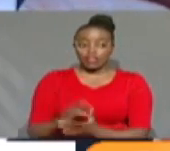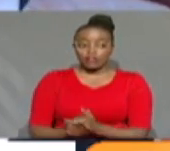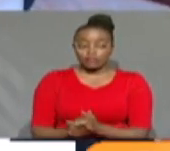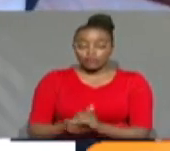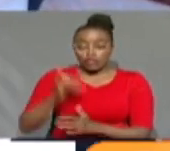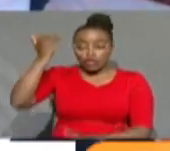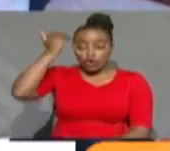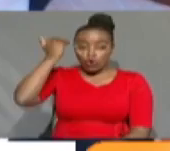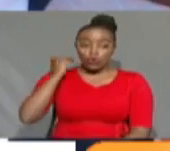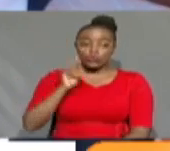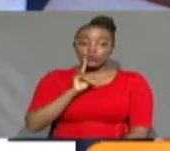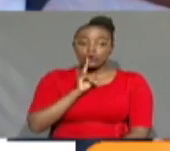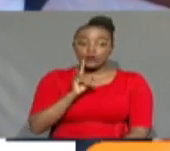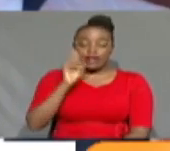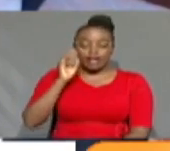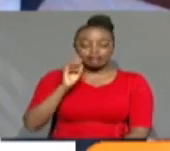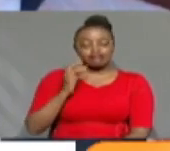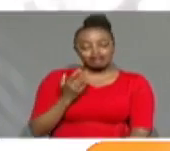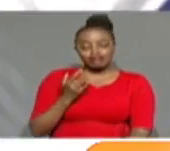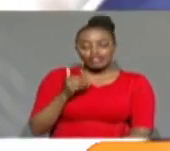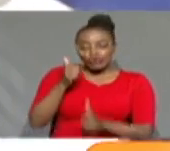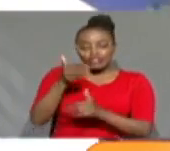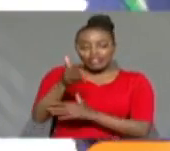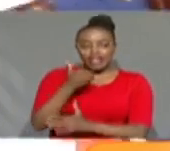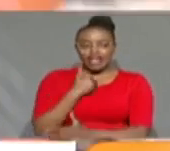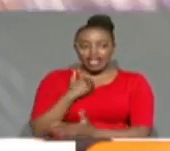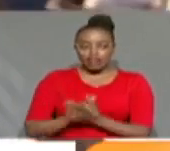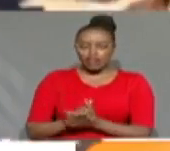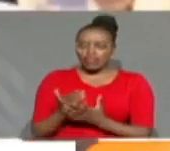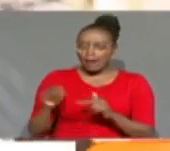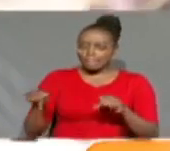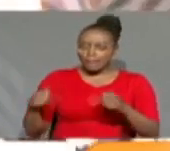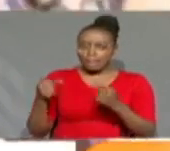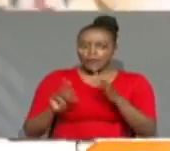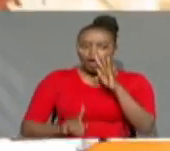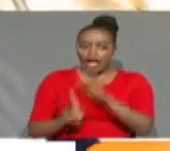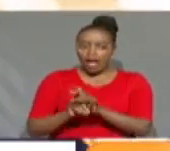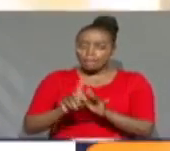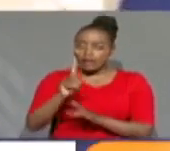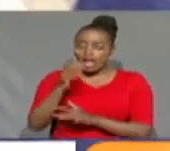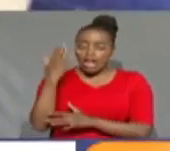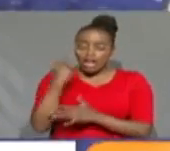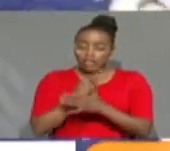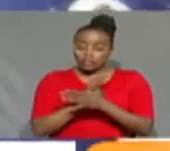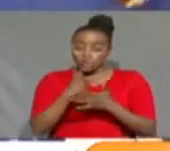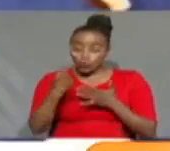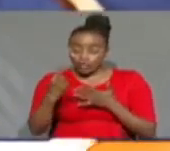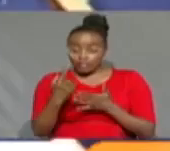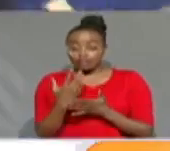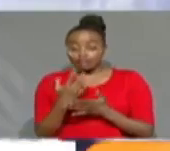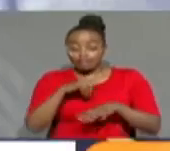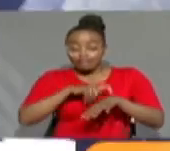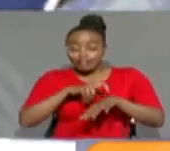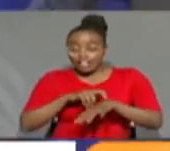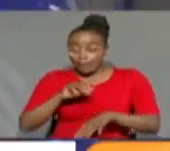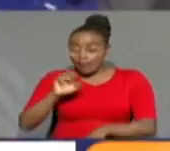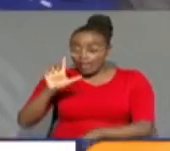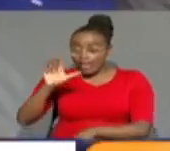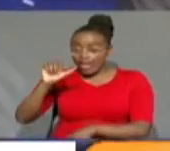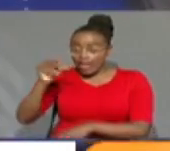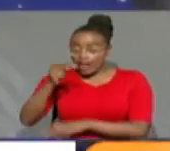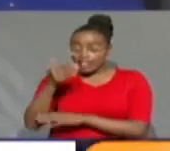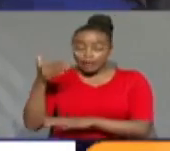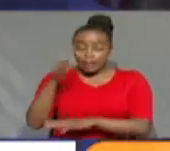the court orders that are in force. Makabiliano makali yalitokea Jumatano wiki jana baada ya Elachi kurejea ofisini